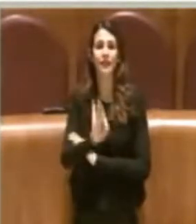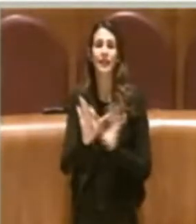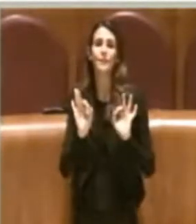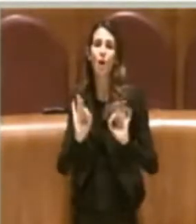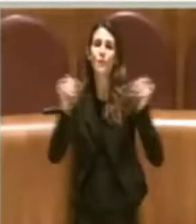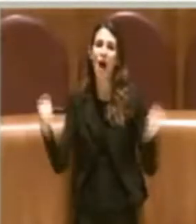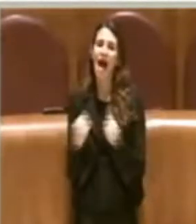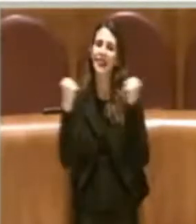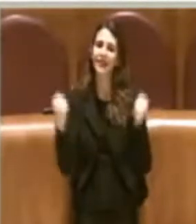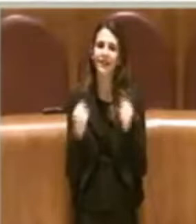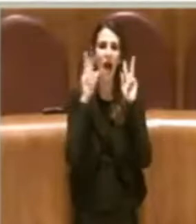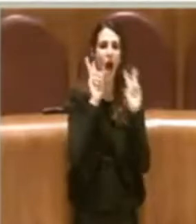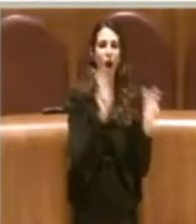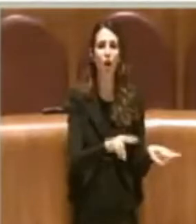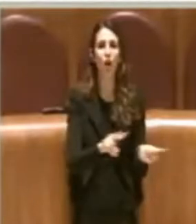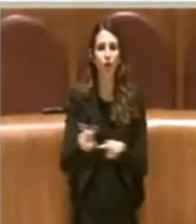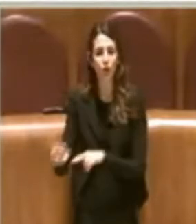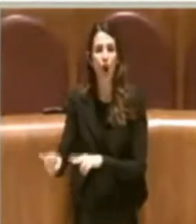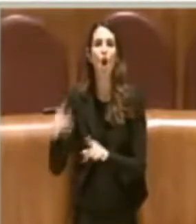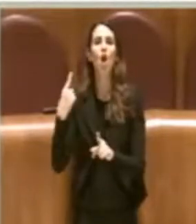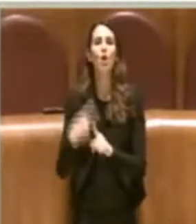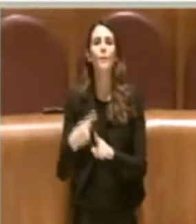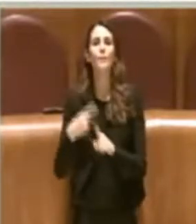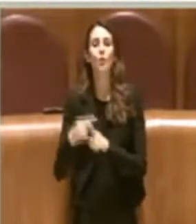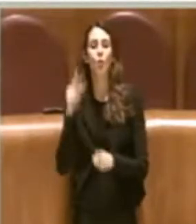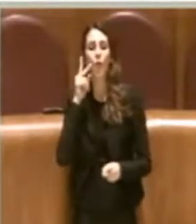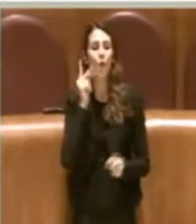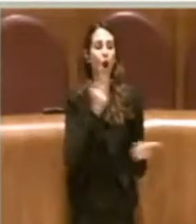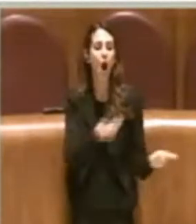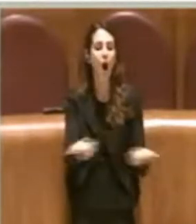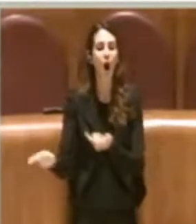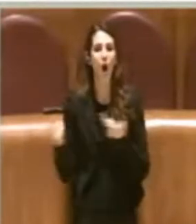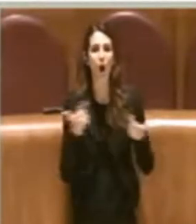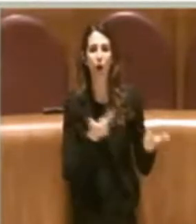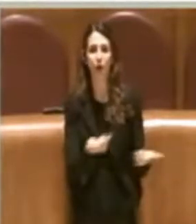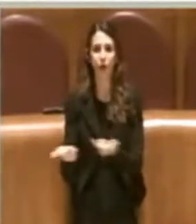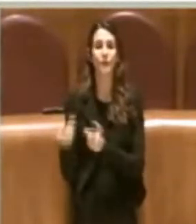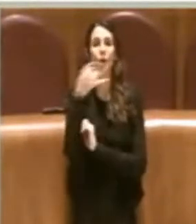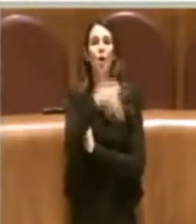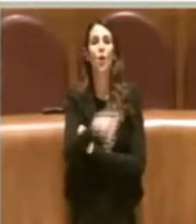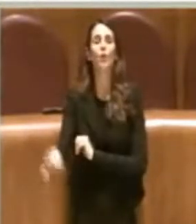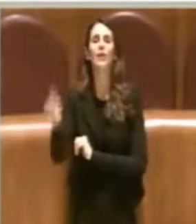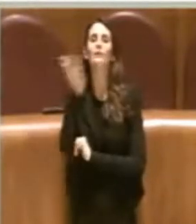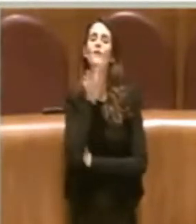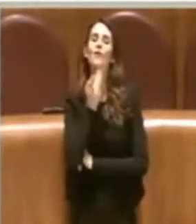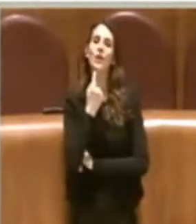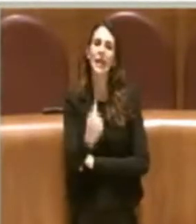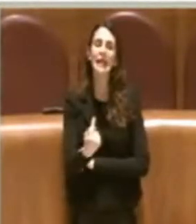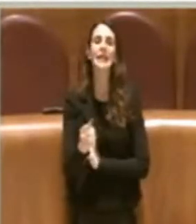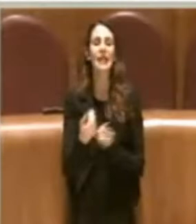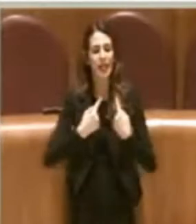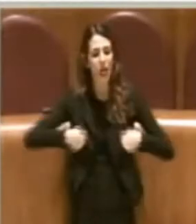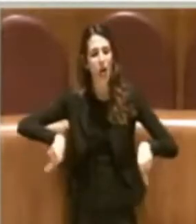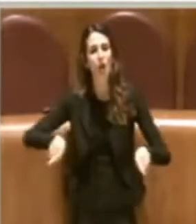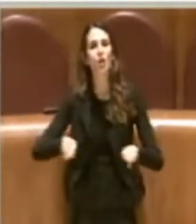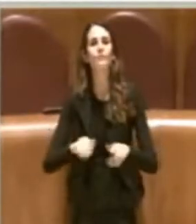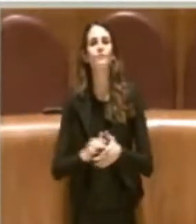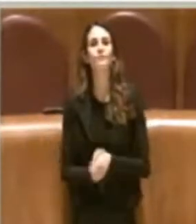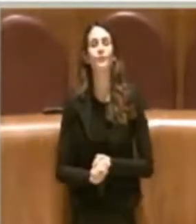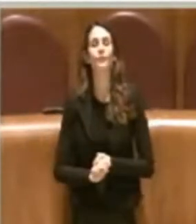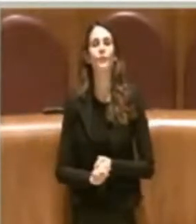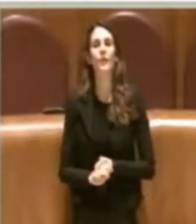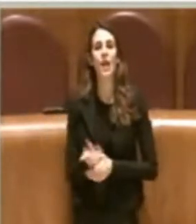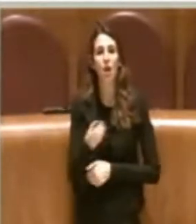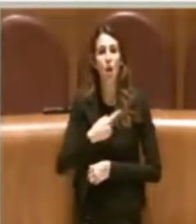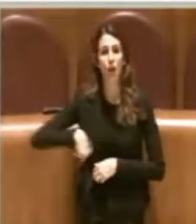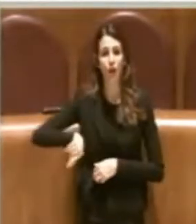controllo e di vigilanza. In ultimo vorrei anche dire che nel mentre noi svolgevamo questa attività